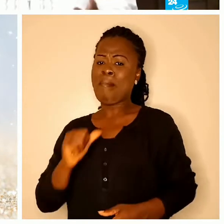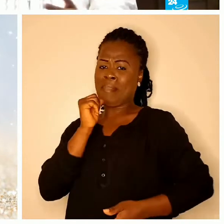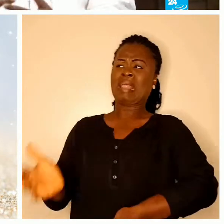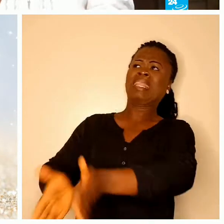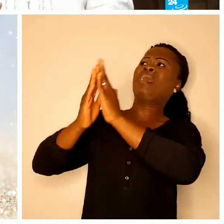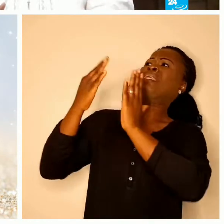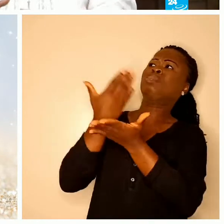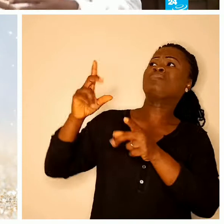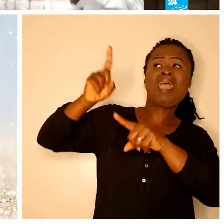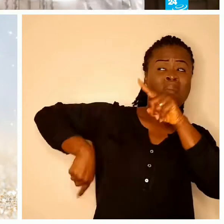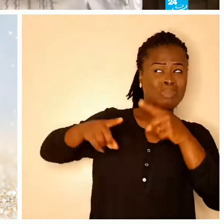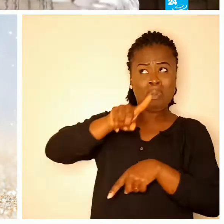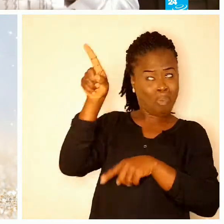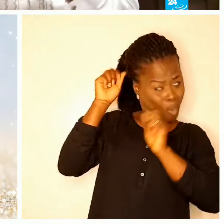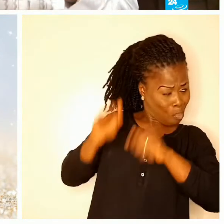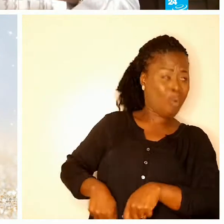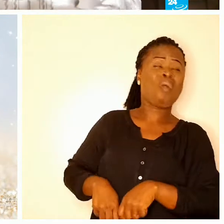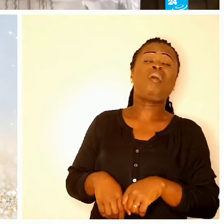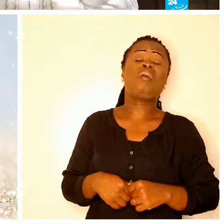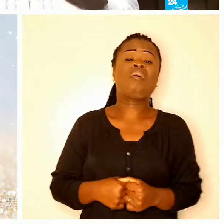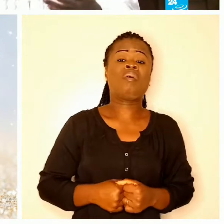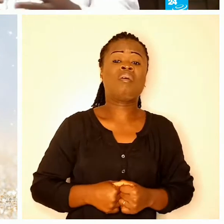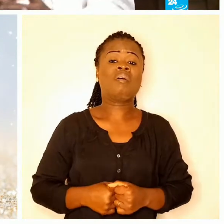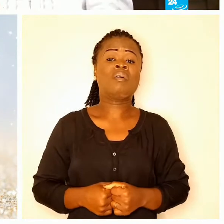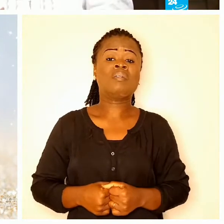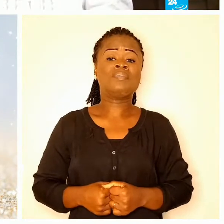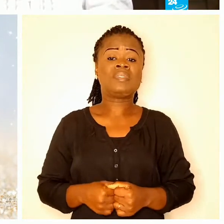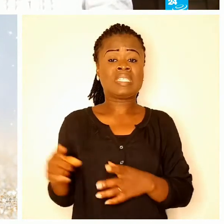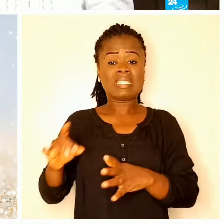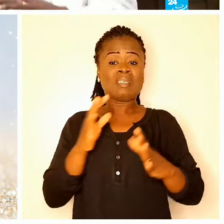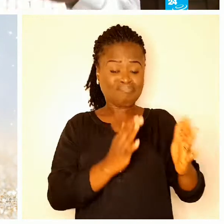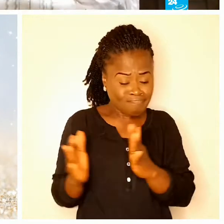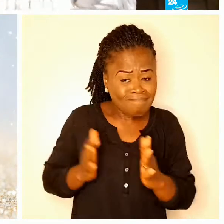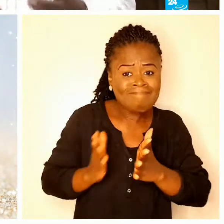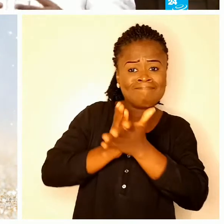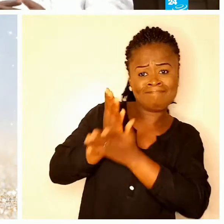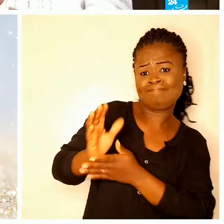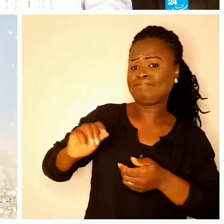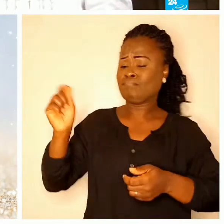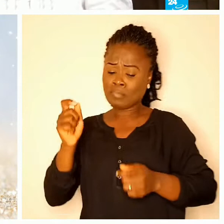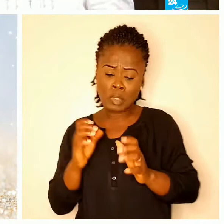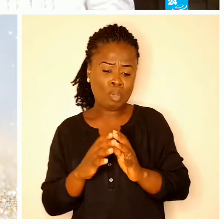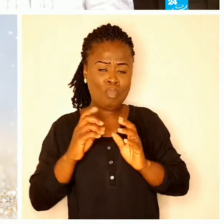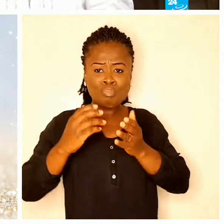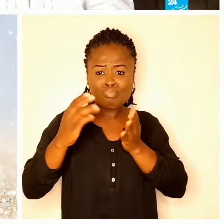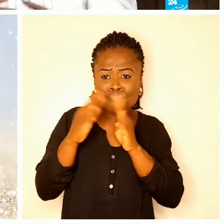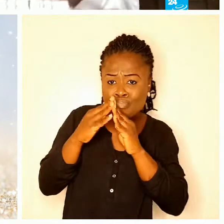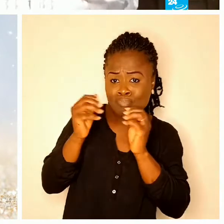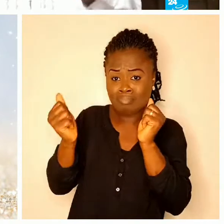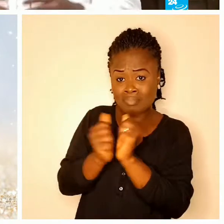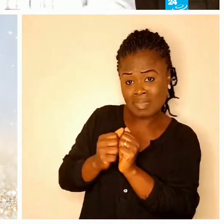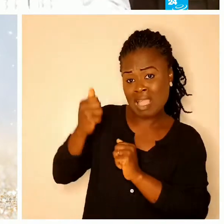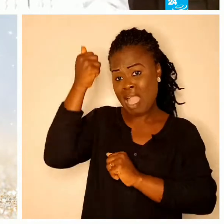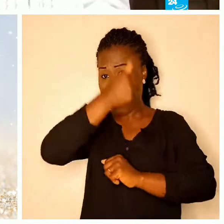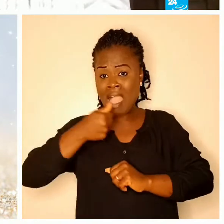faire ce qu'ils ne peuvent pas. Ils peuvent, à mon avis, avec des mécanismes appropriés, en concertation avec l'Afrique, travailler sur